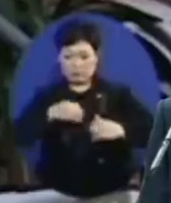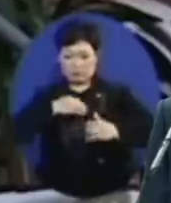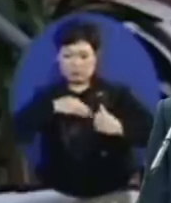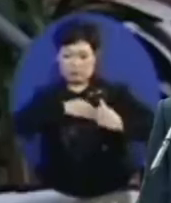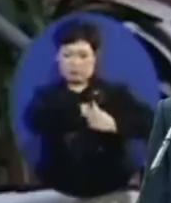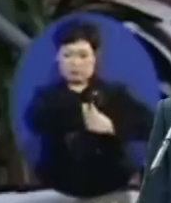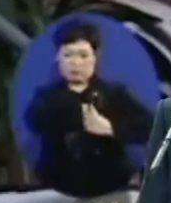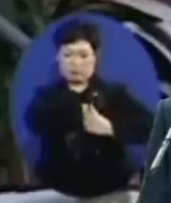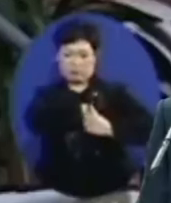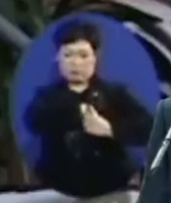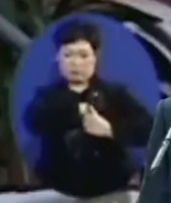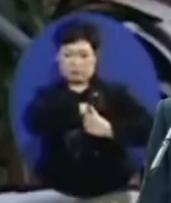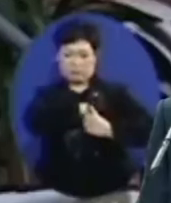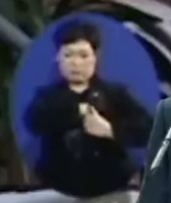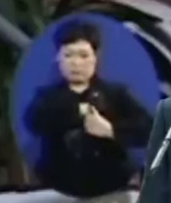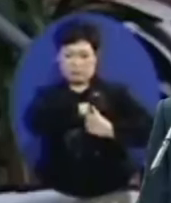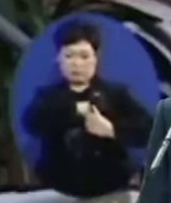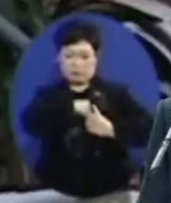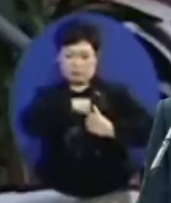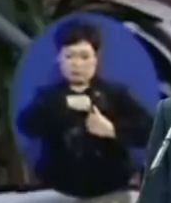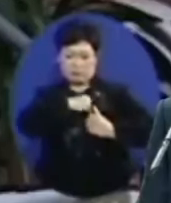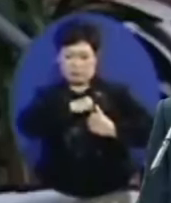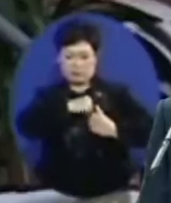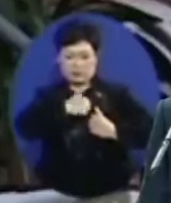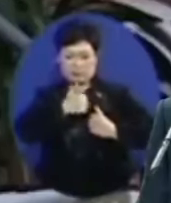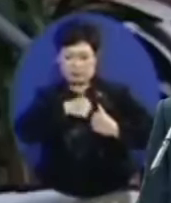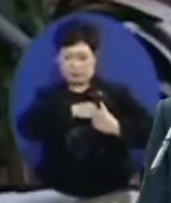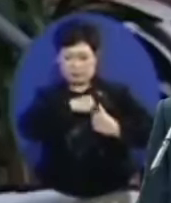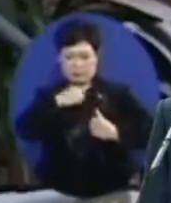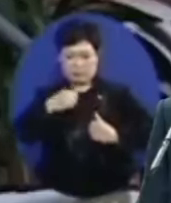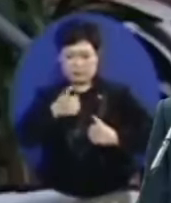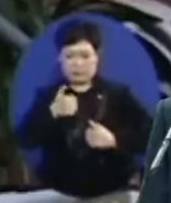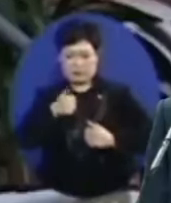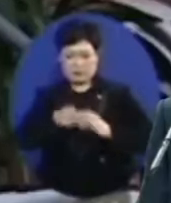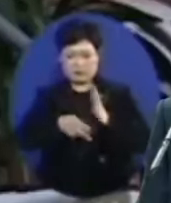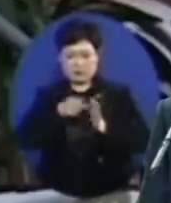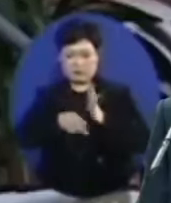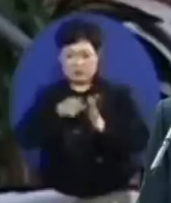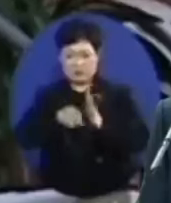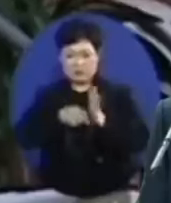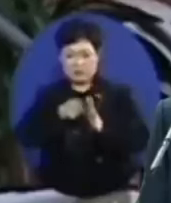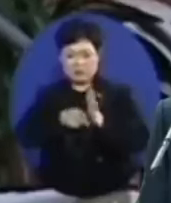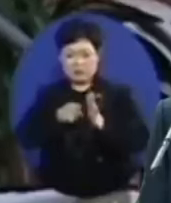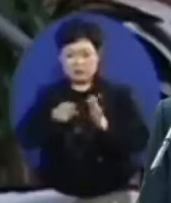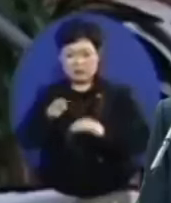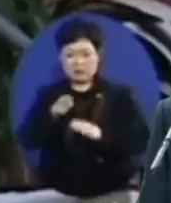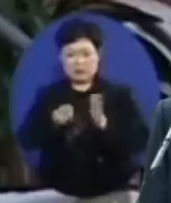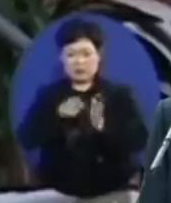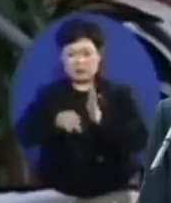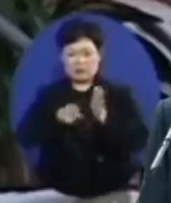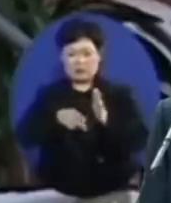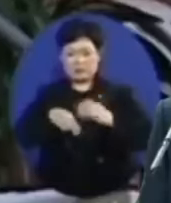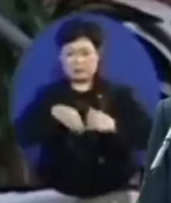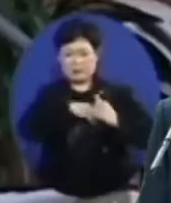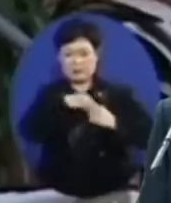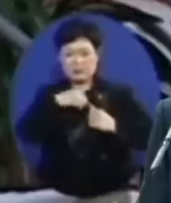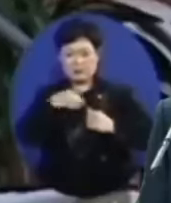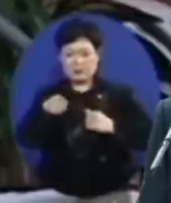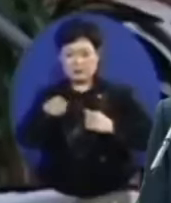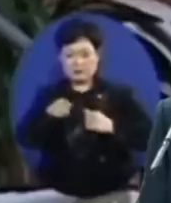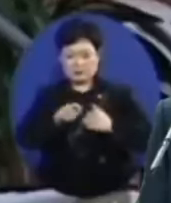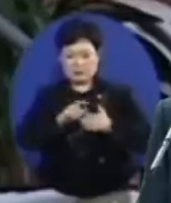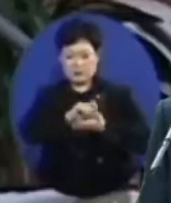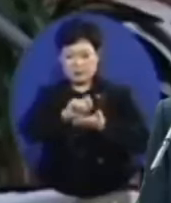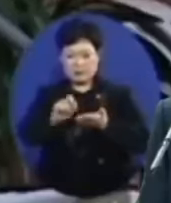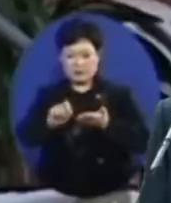손을 넣어가지고서 만년필을 그 잡아냈어요. 기차가 막 뜨거 흔들리는데 만년필을 들고서 당신이 연필을